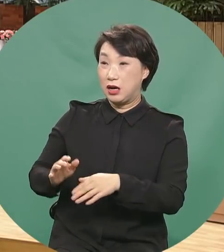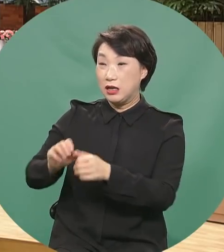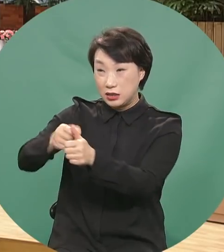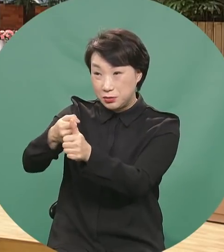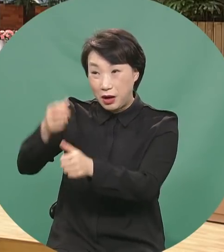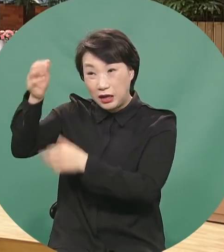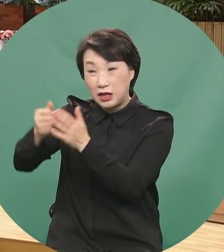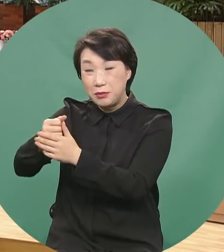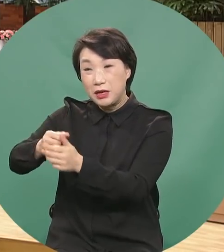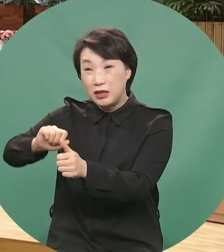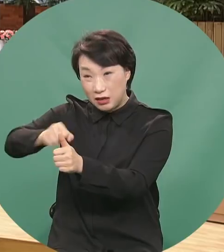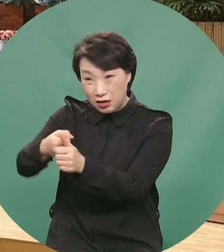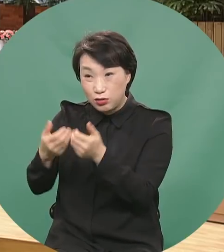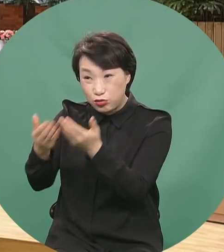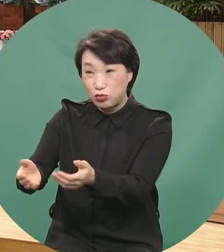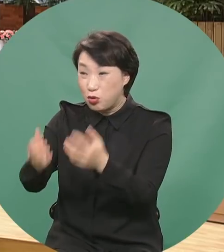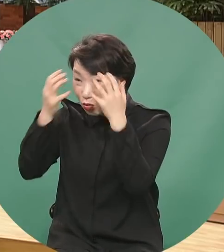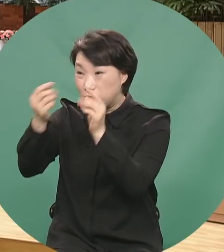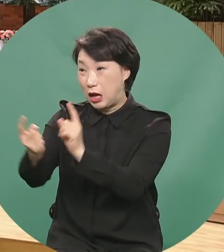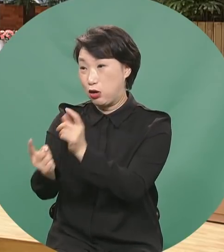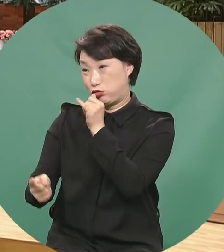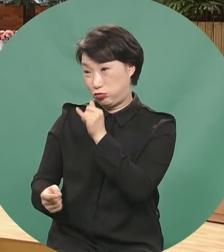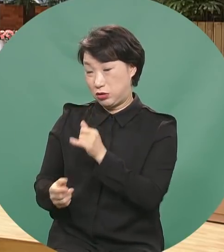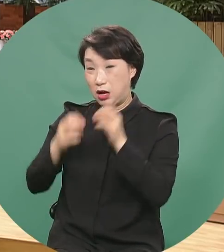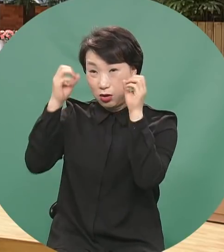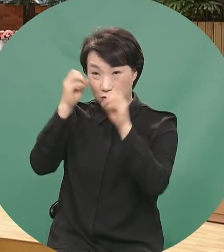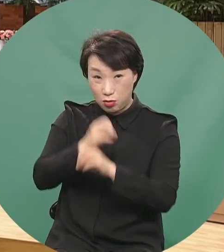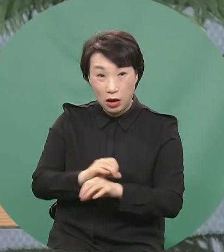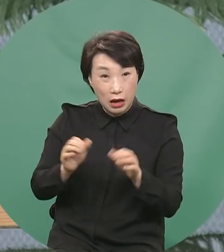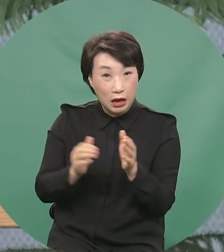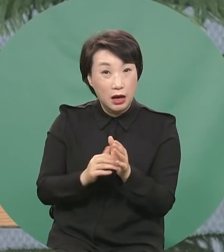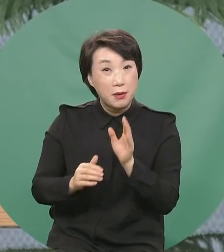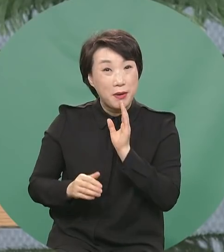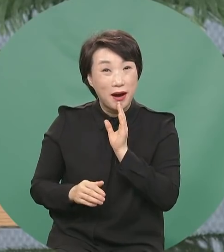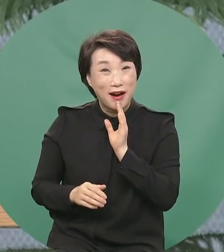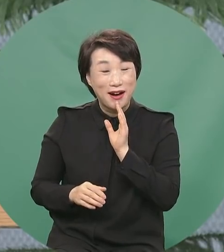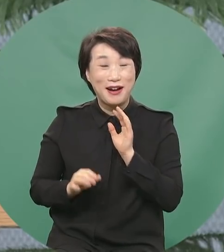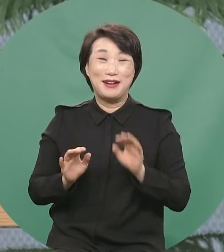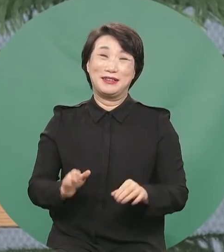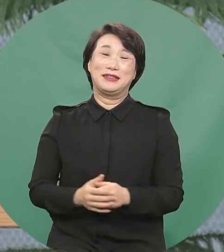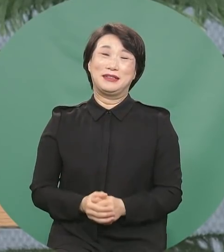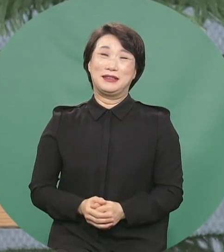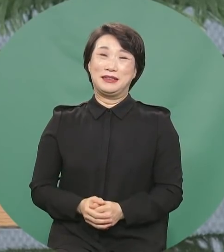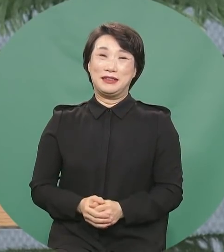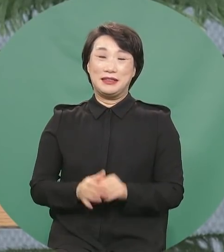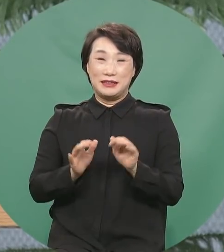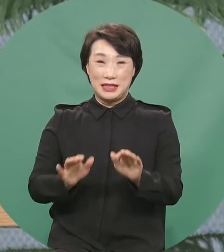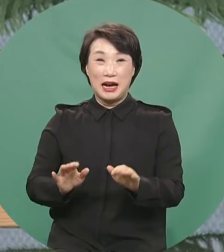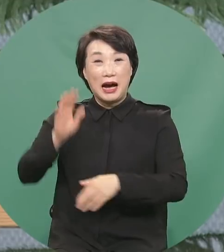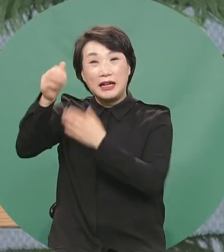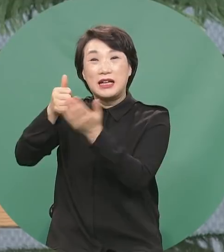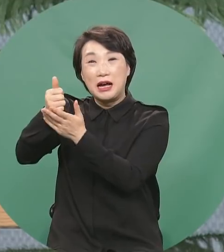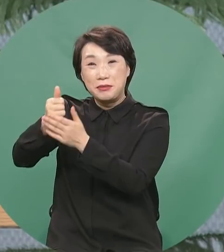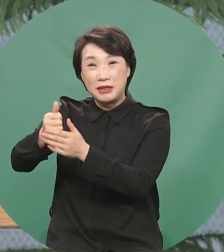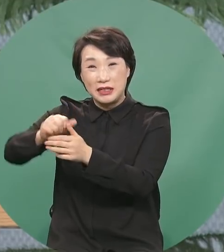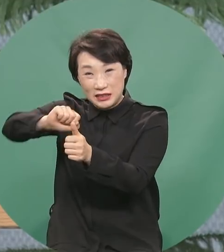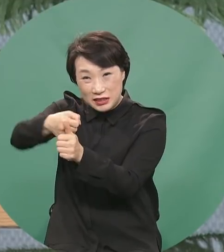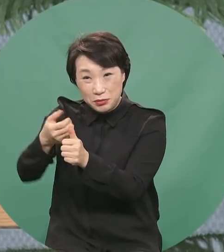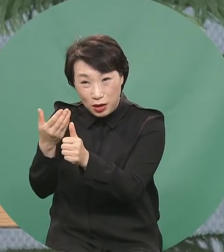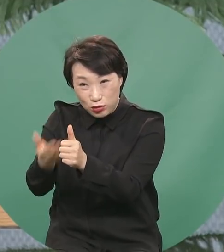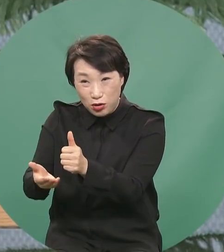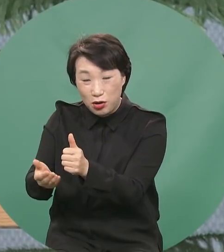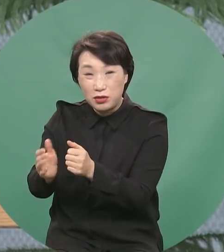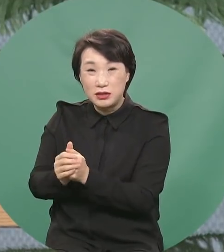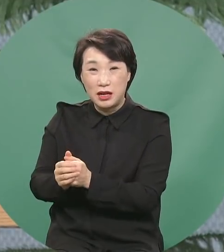맞으며 고난을 당한다 하였노라. 자, 그는 징벌을 받아서 하나님께 맞으며 고난을